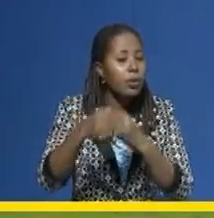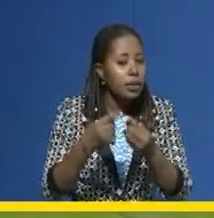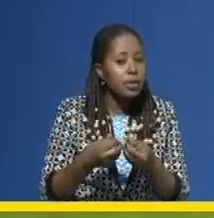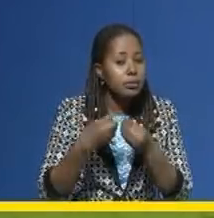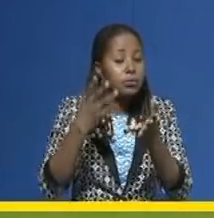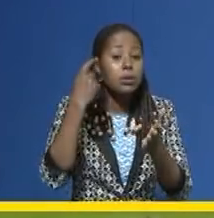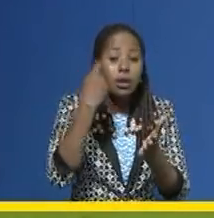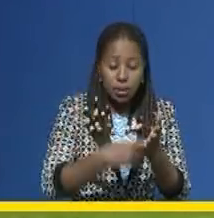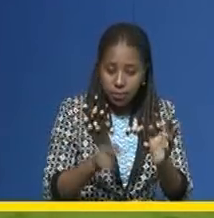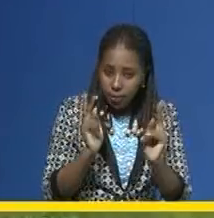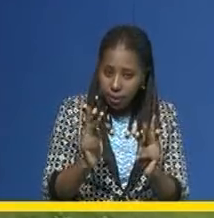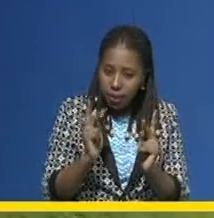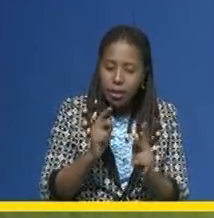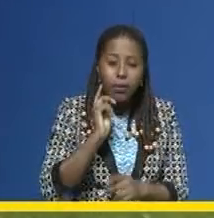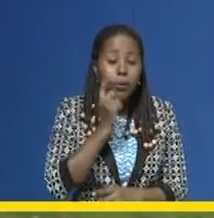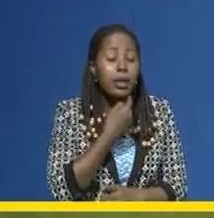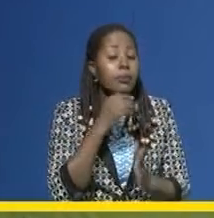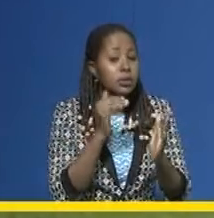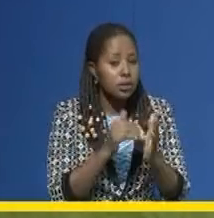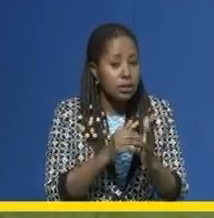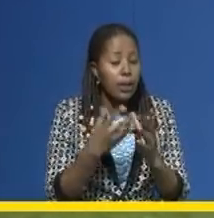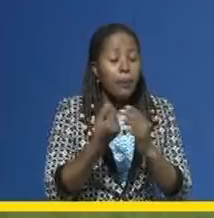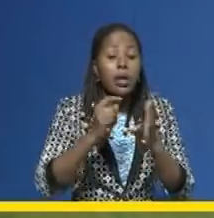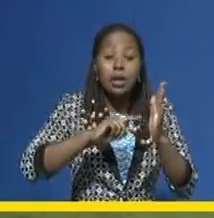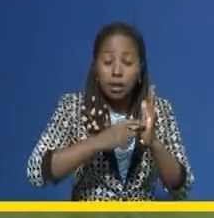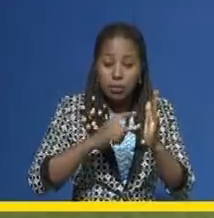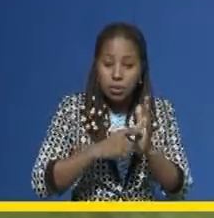kutozwa ada kama kawaida kwa mujibu wa sheria na kanuni za